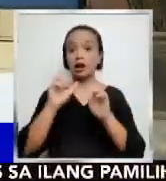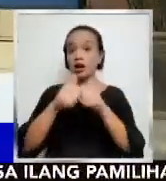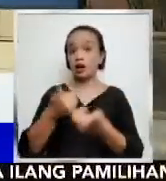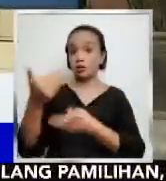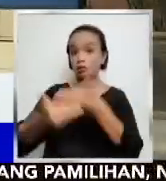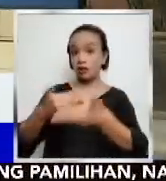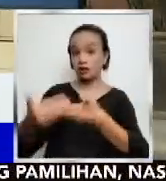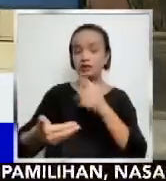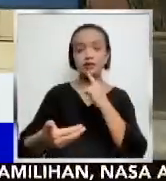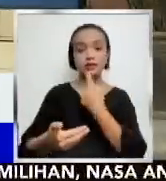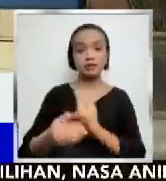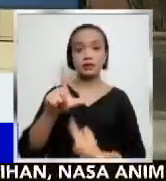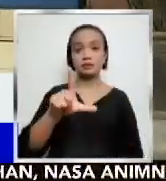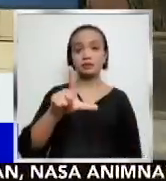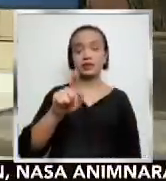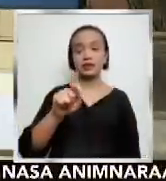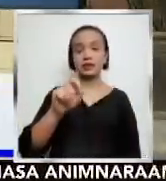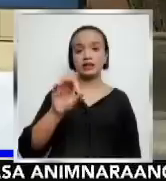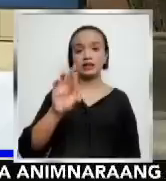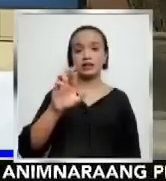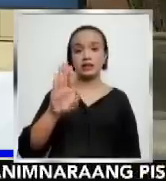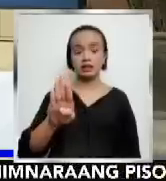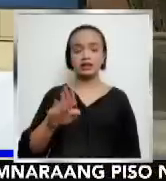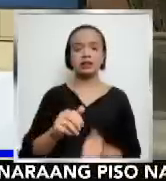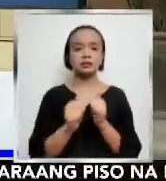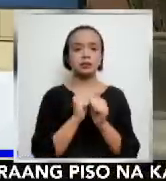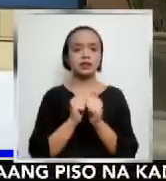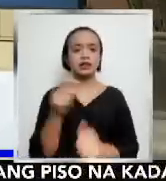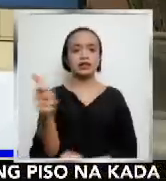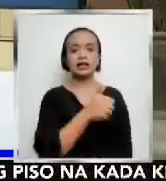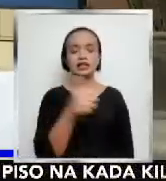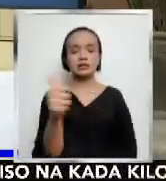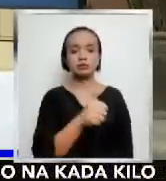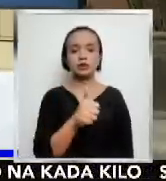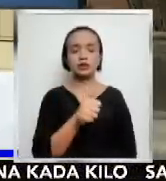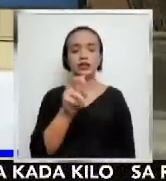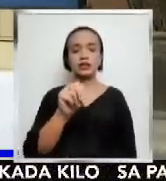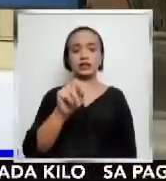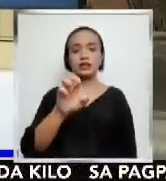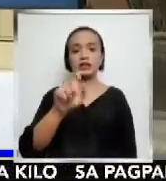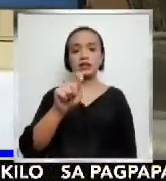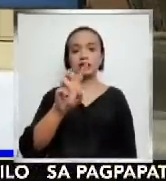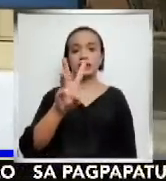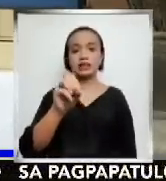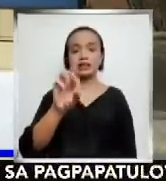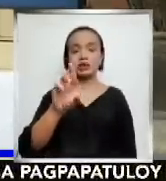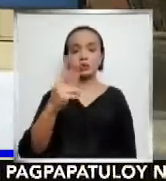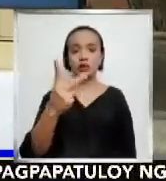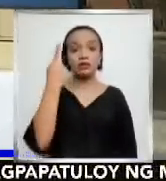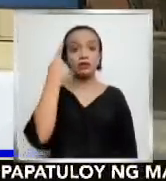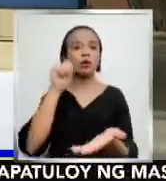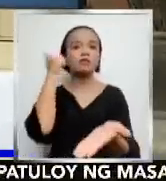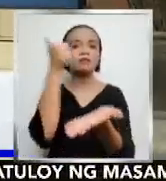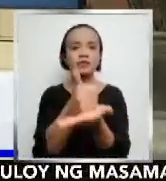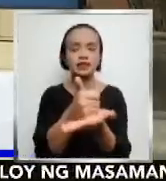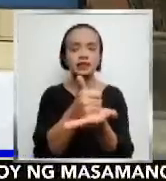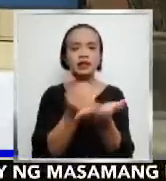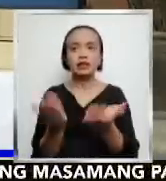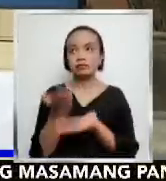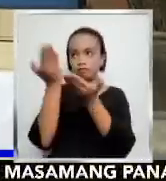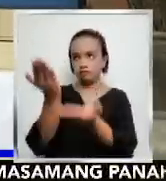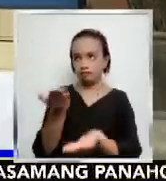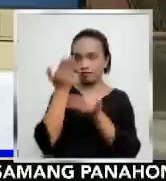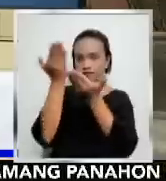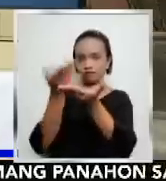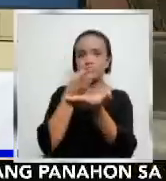LTFRB, sa mga TNC o Transport Network Companies muna kayo magpapa-accredit. Doon nyo na isusumite ang inyong mga